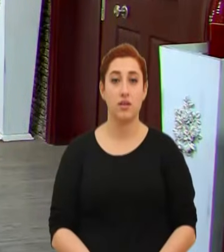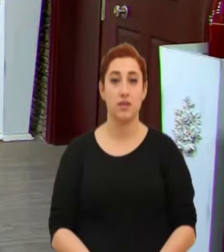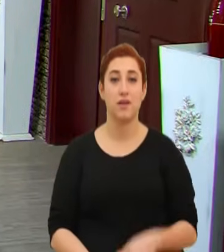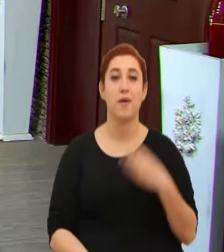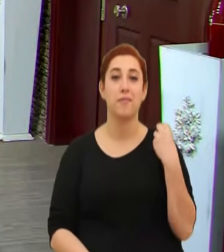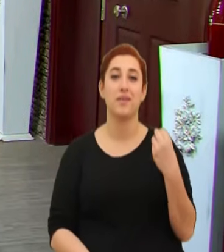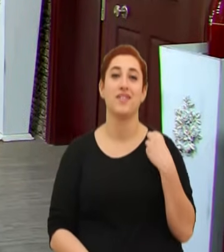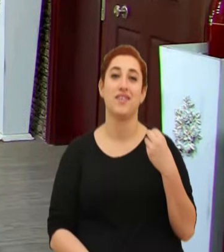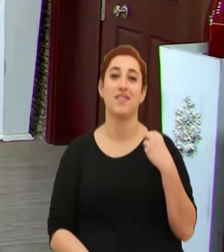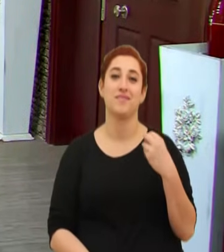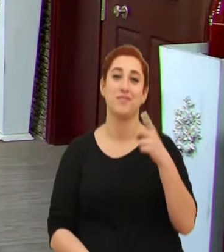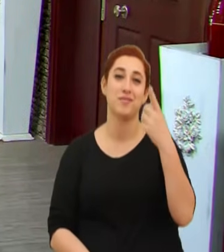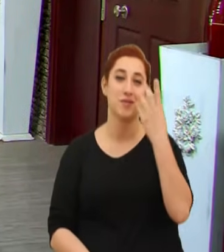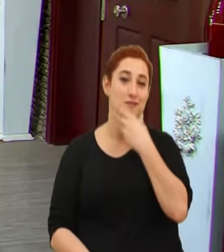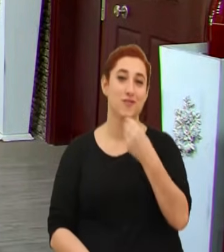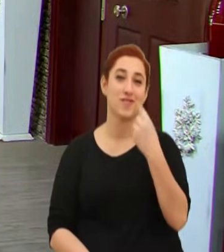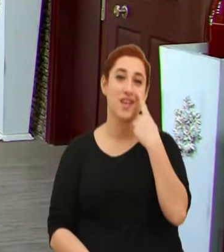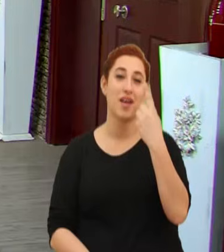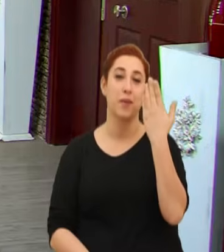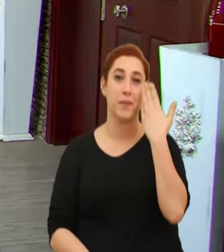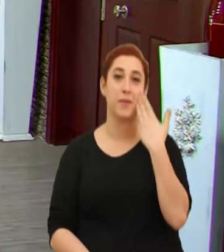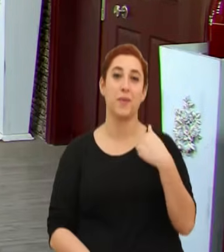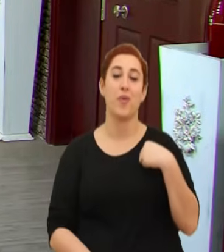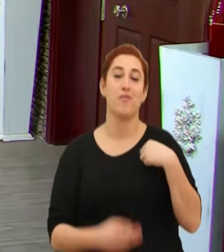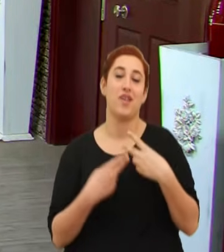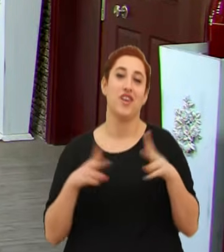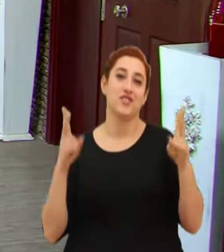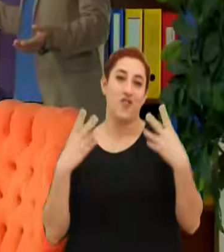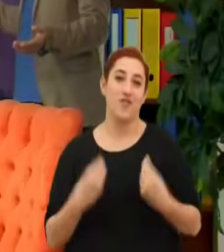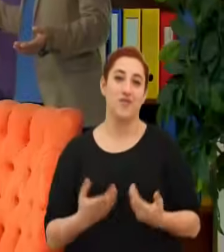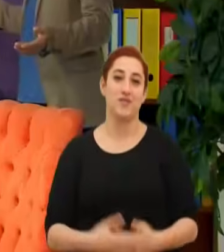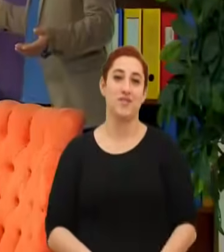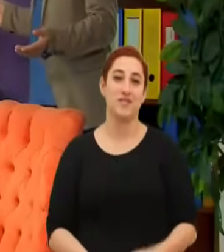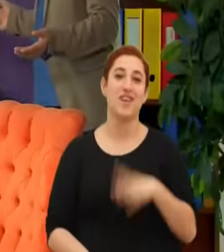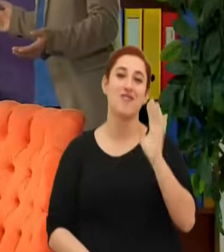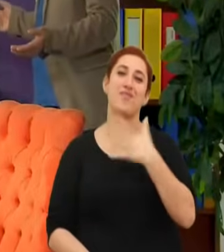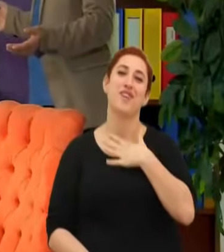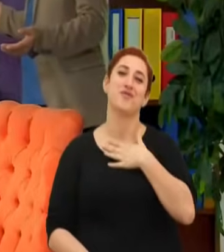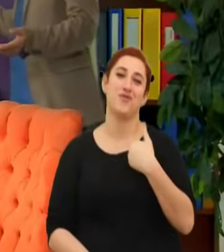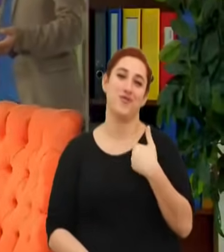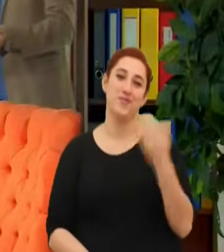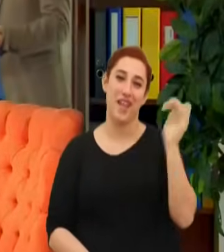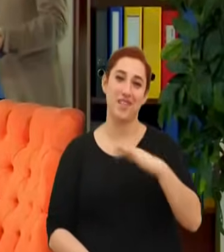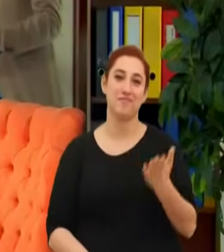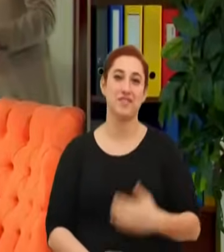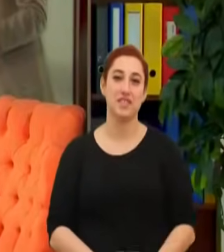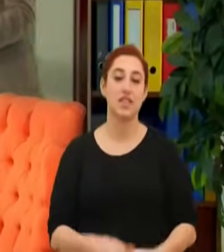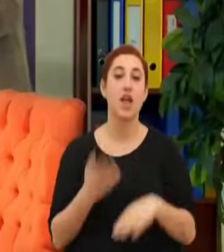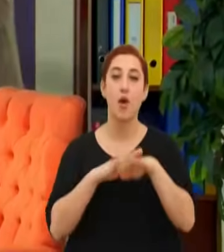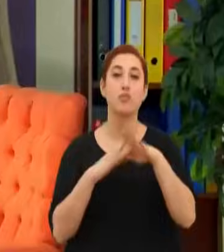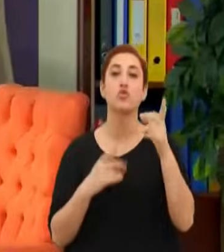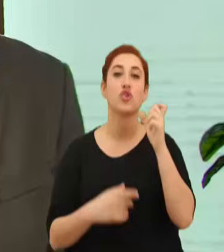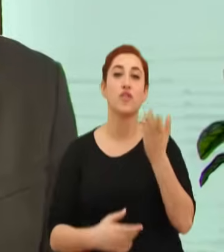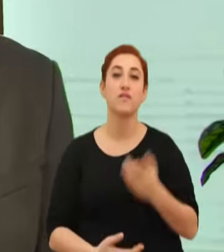Aman, aman, aman. Böyle bir güzellik görelim de gönlümüz açılsın ya. Ay, patroncum gelmiş. Ne